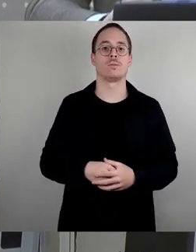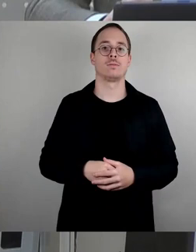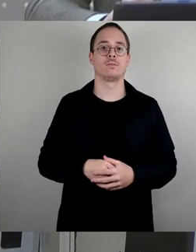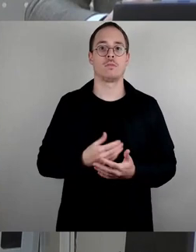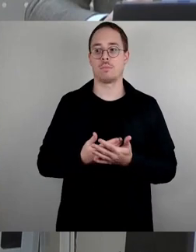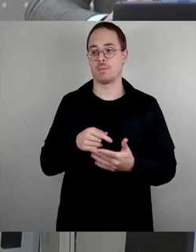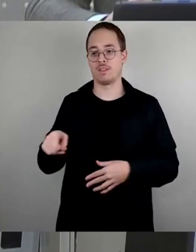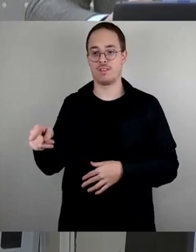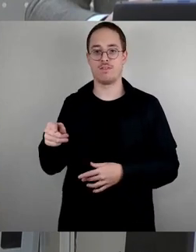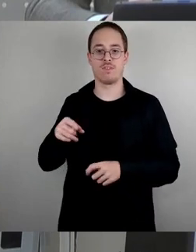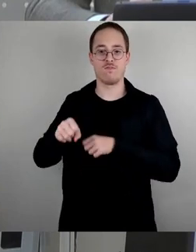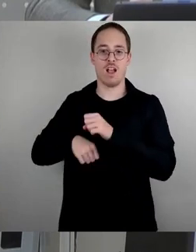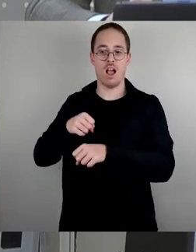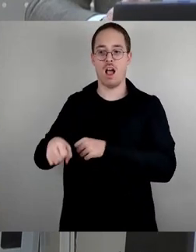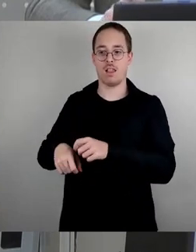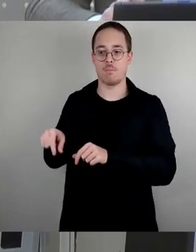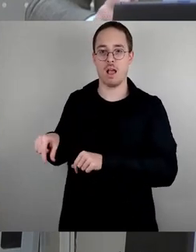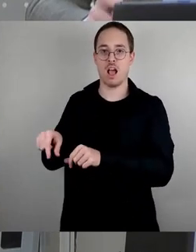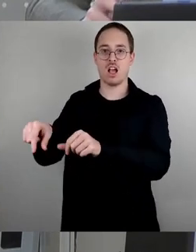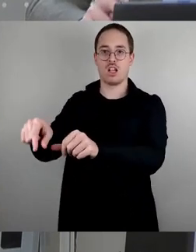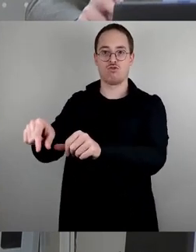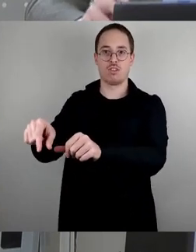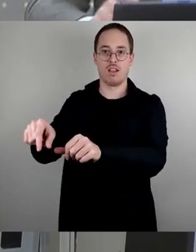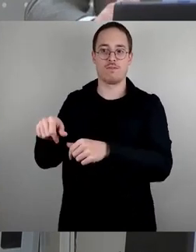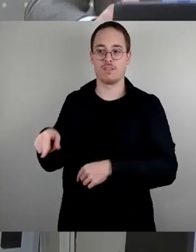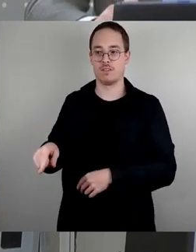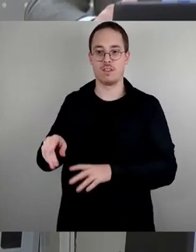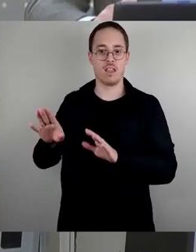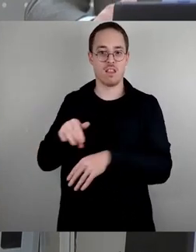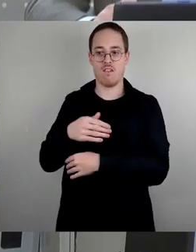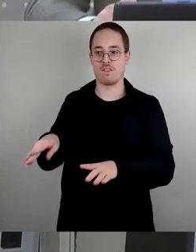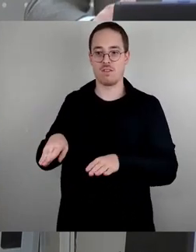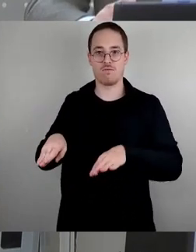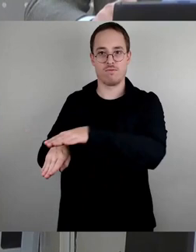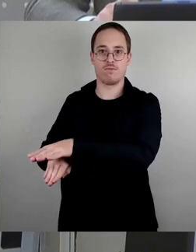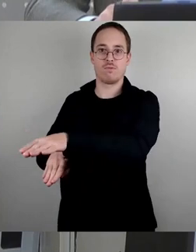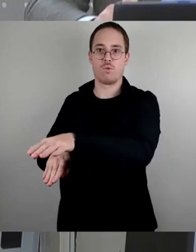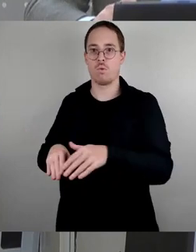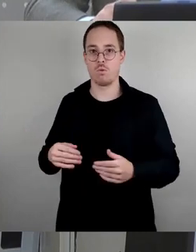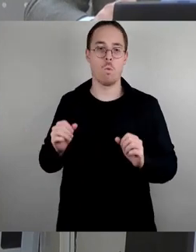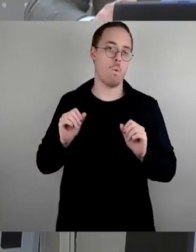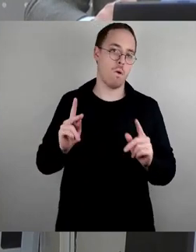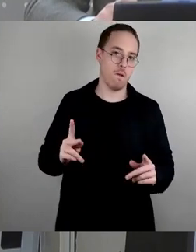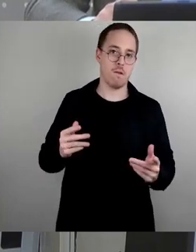dann eine Andienung hinbekomme. Das Müllfahrzeug hat eine Sondergenehmigung, das darf drauffahren, das blockiert natürlich den